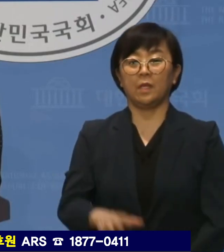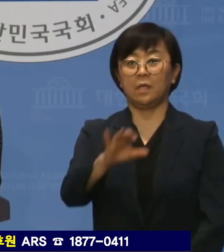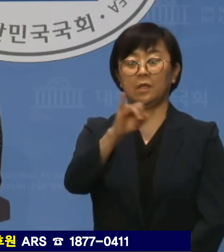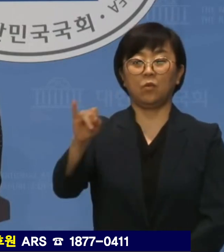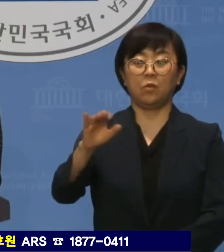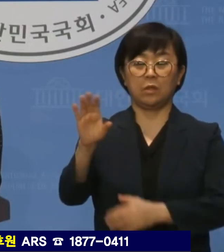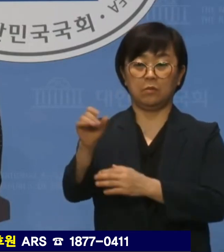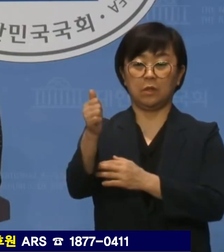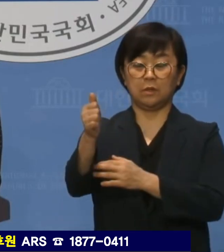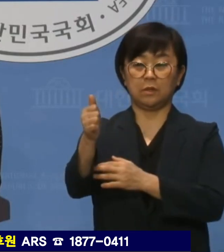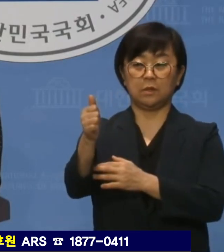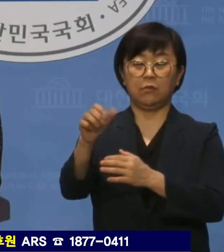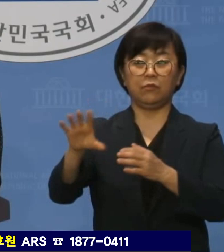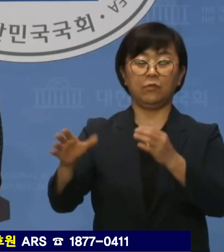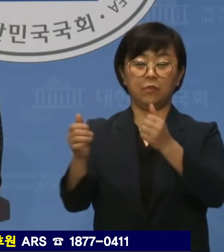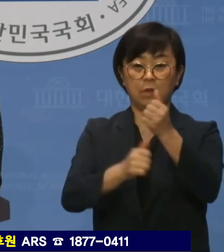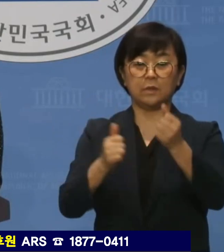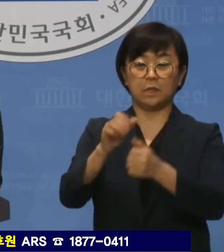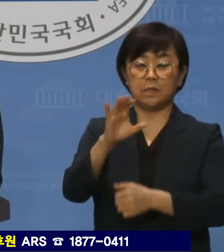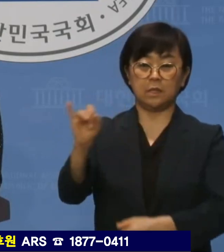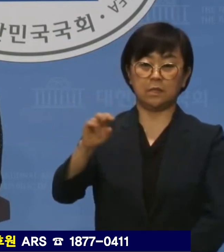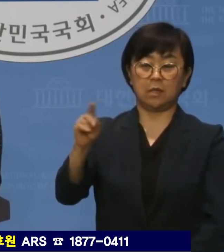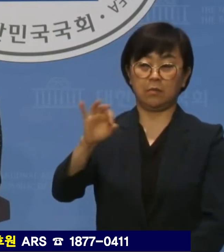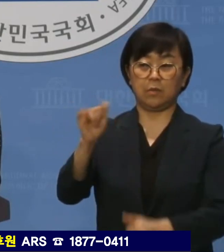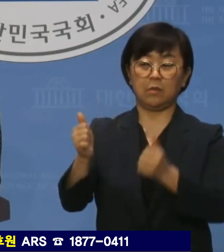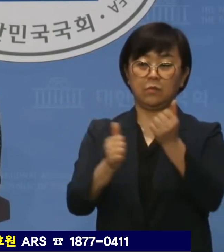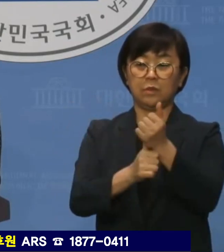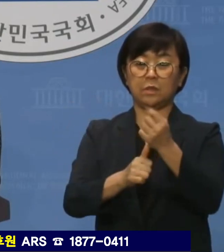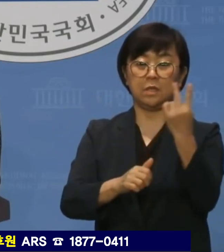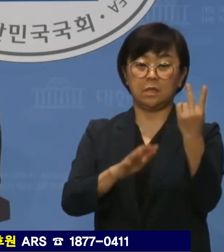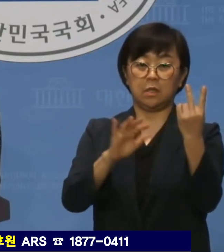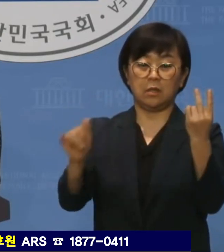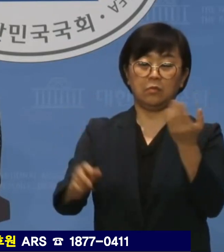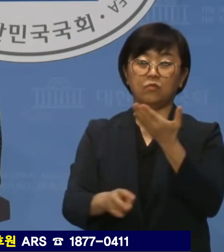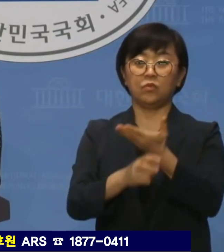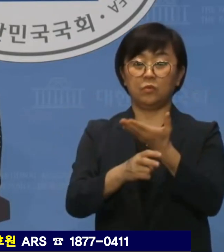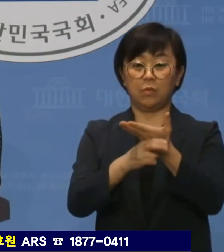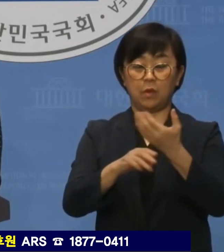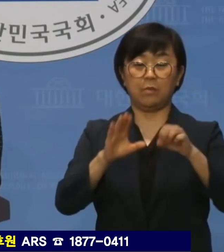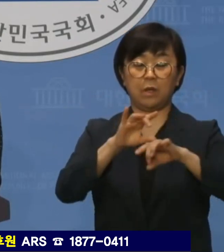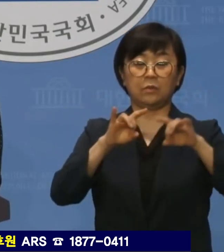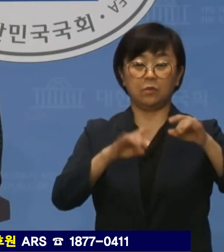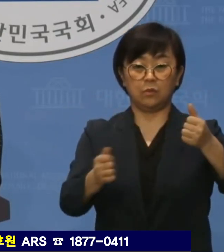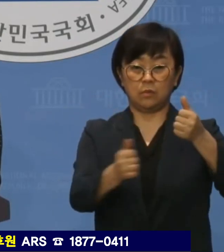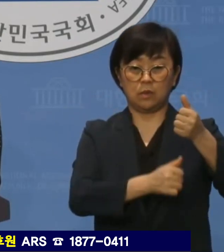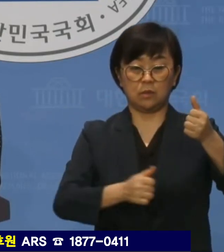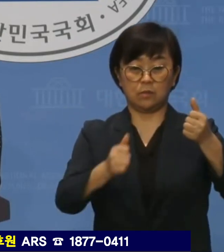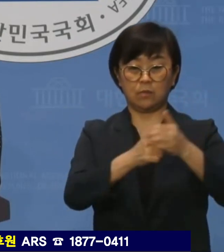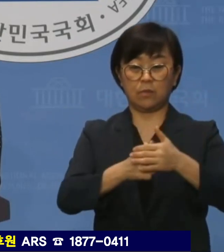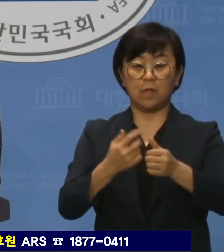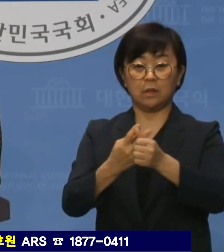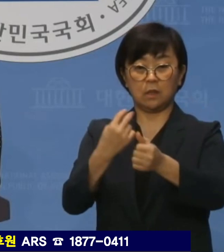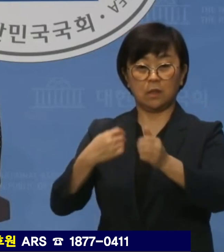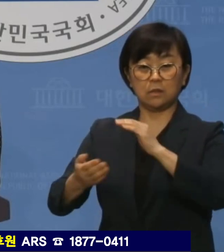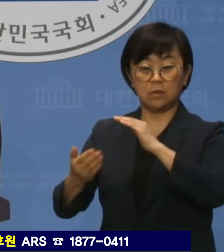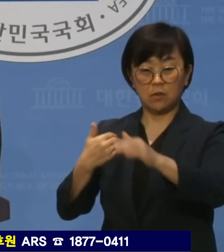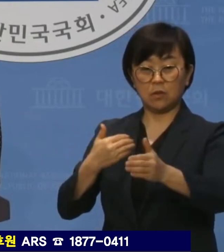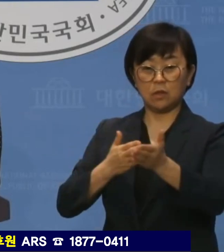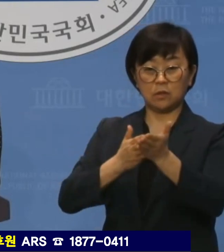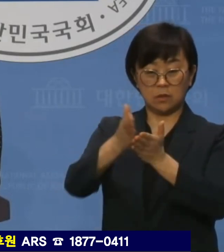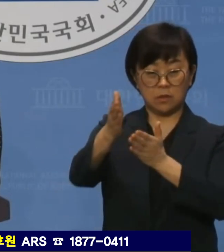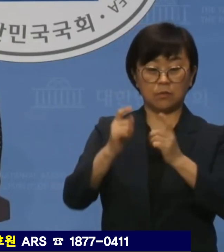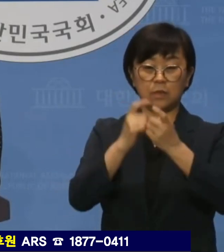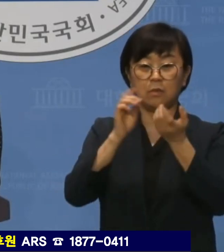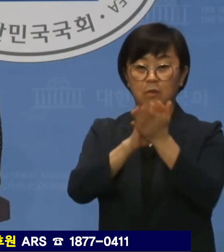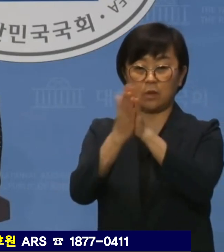이동관 위원장과 이상인 부위원장 2인 체제의 불법적 방통위가 탄핵 전에 날치기